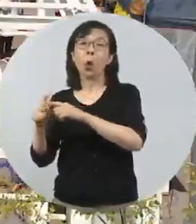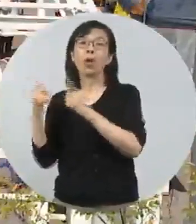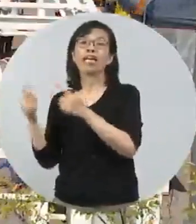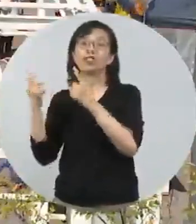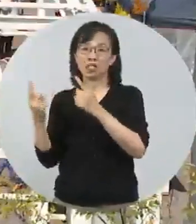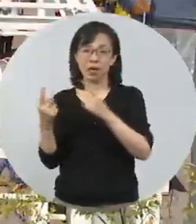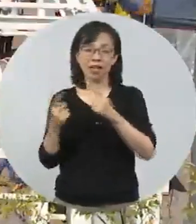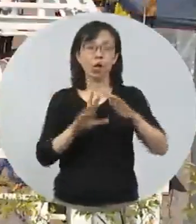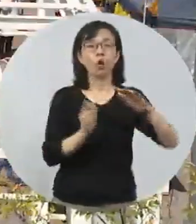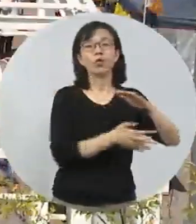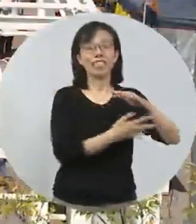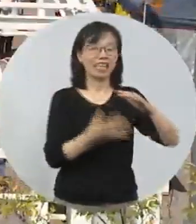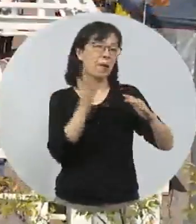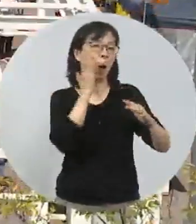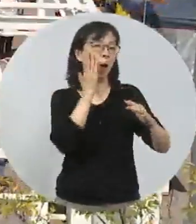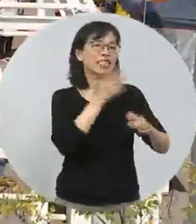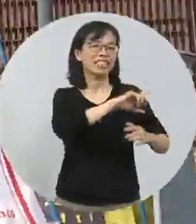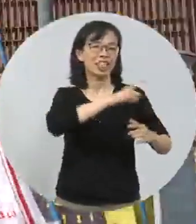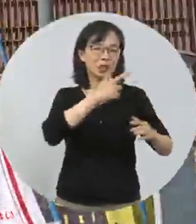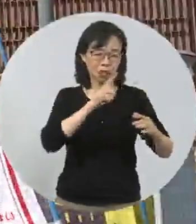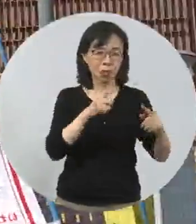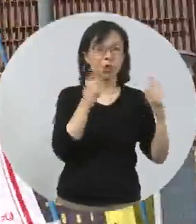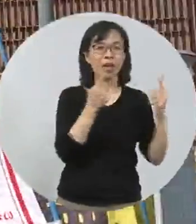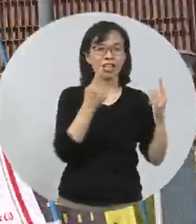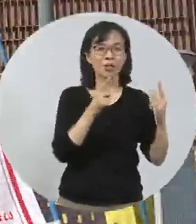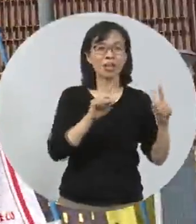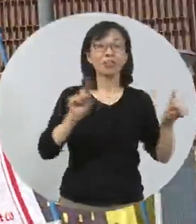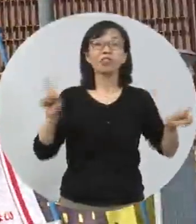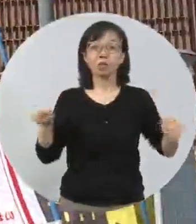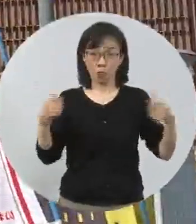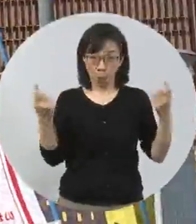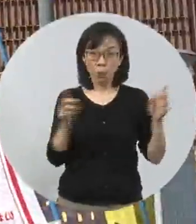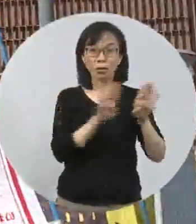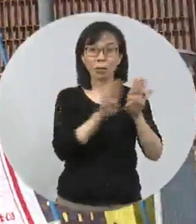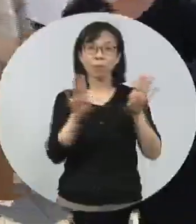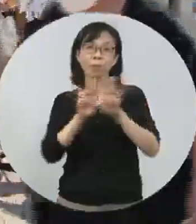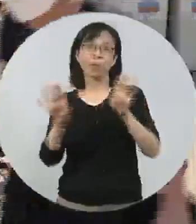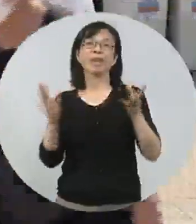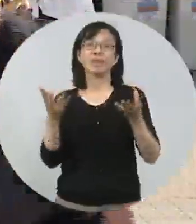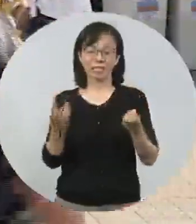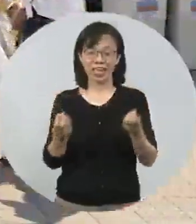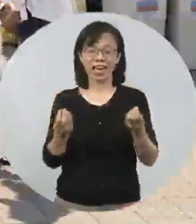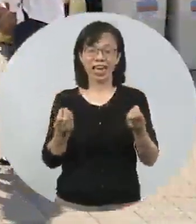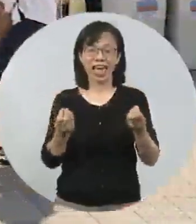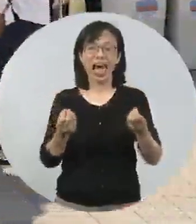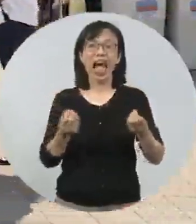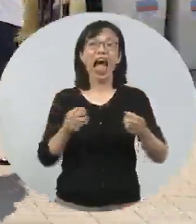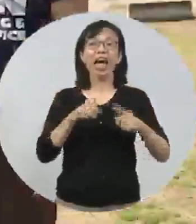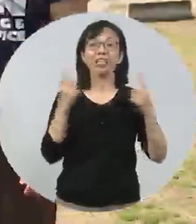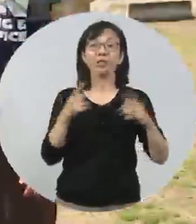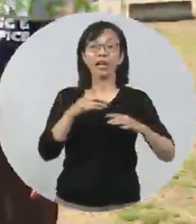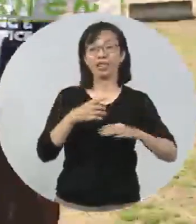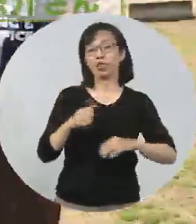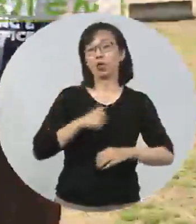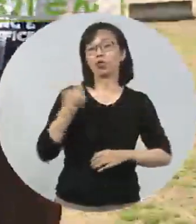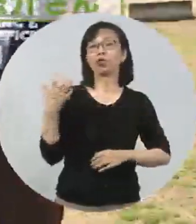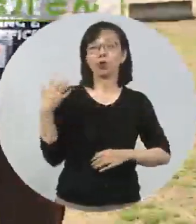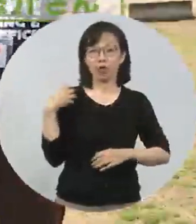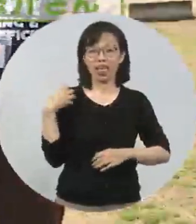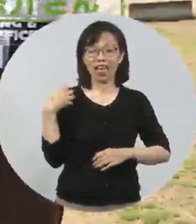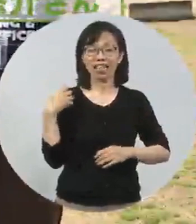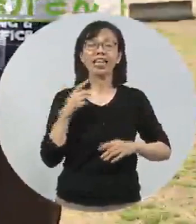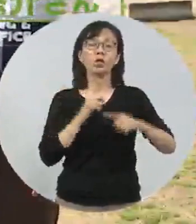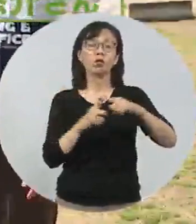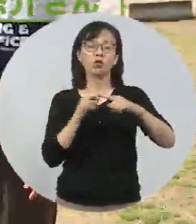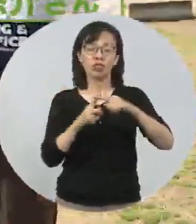士沢おいしいものフェスティバルが同時開催されました。今回のイベントを主催したのは辻堂地域活